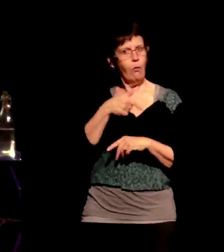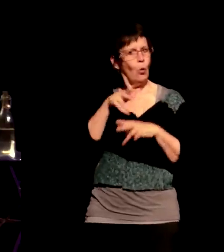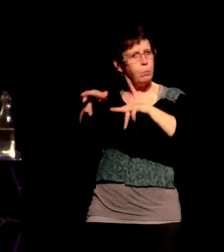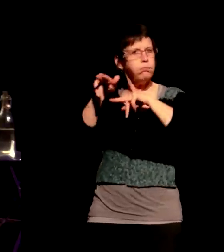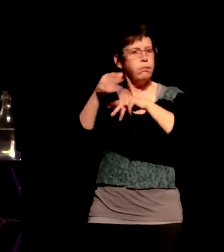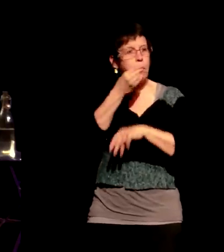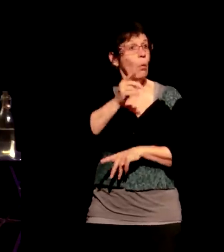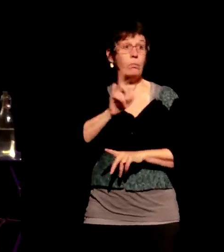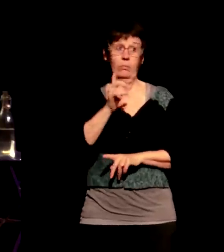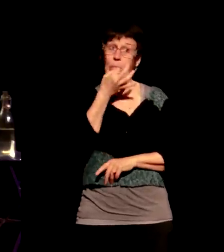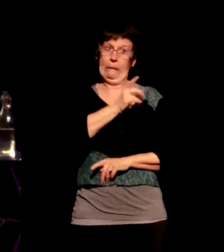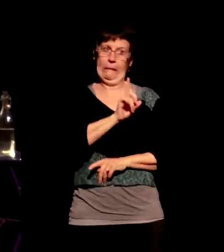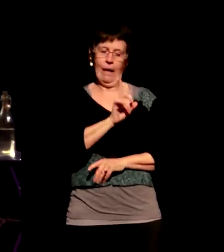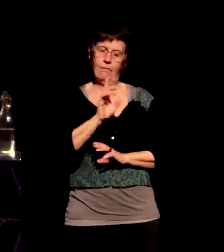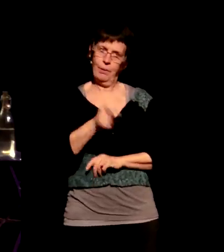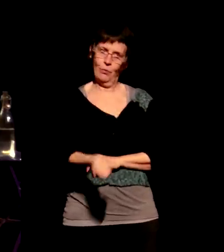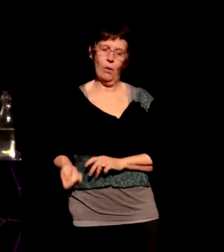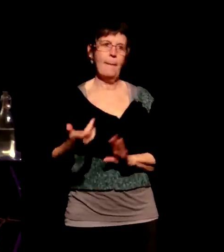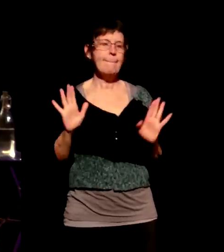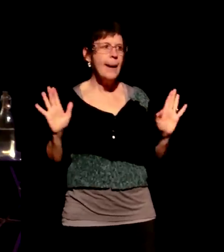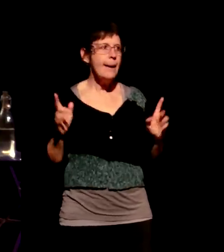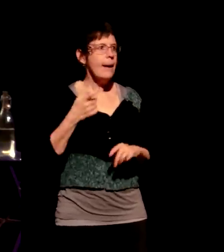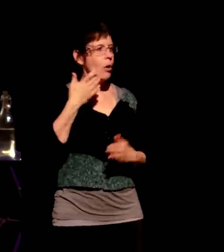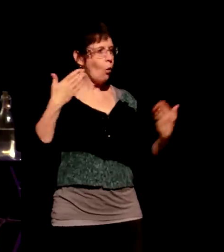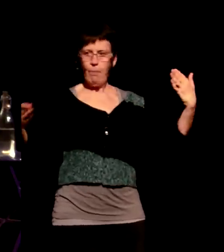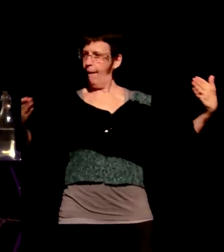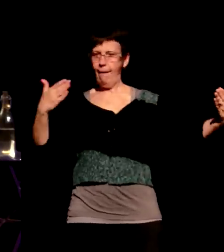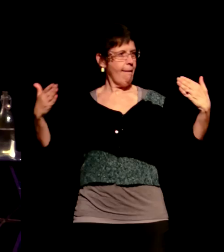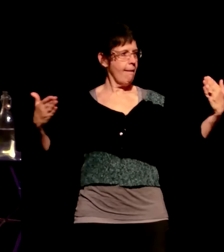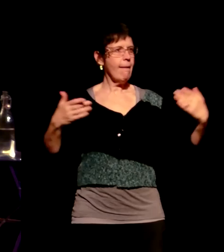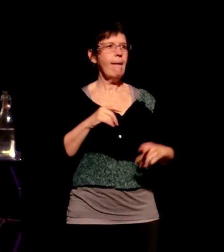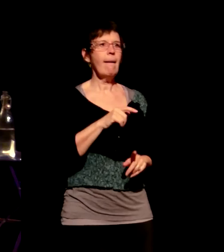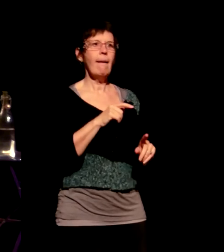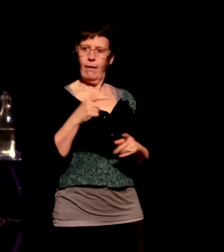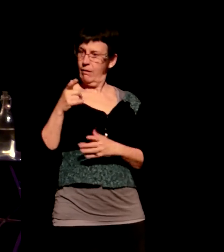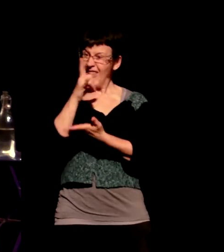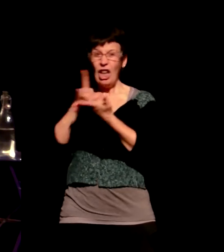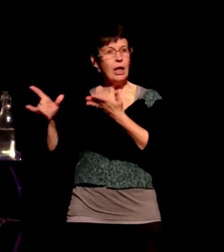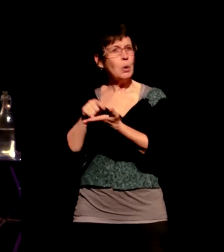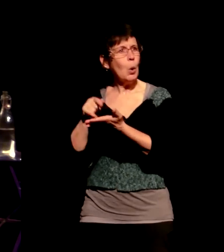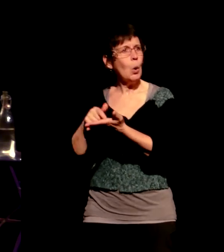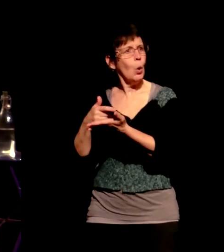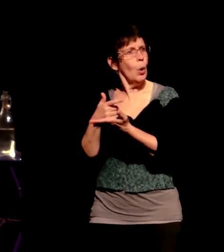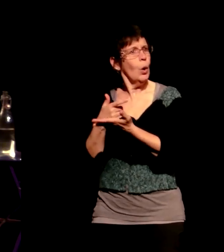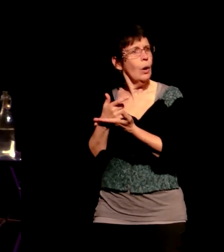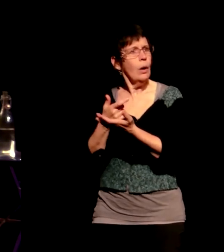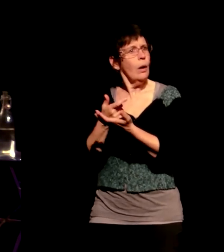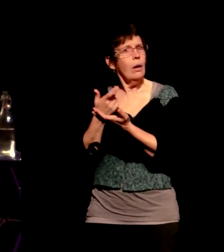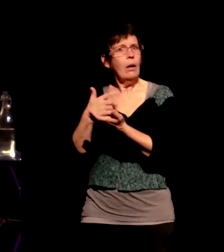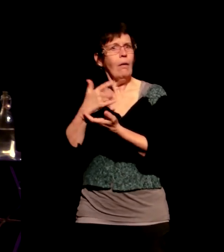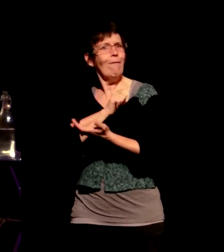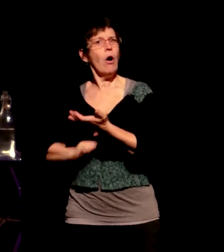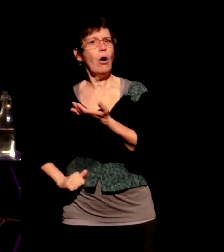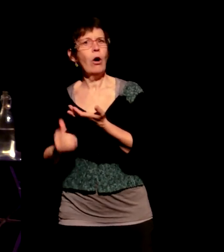de constater comment il y a un déséquilibre, alors que pour moi, les propos de Charlie Hebdo sont tout aussi participants de la mécanique raciste que les